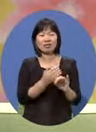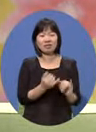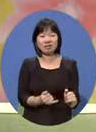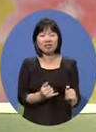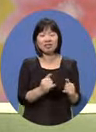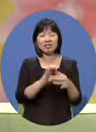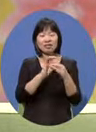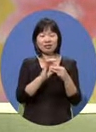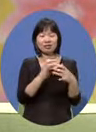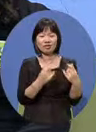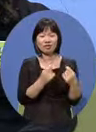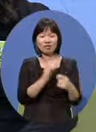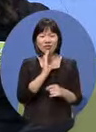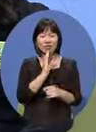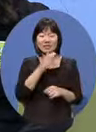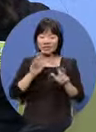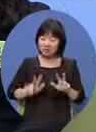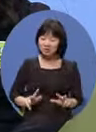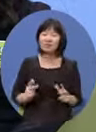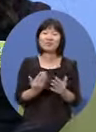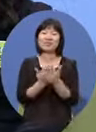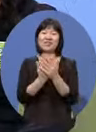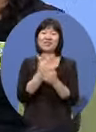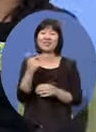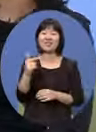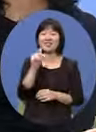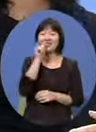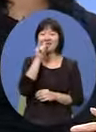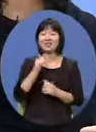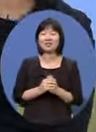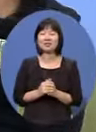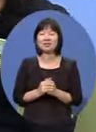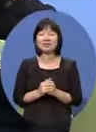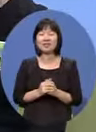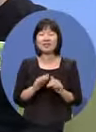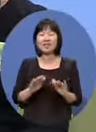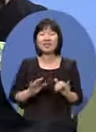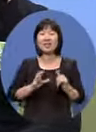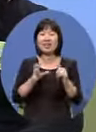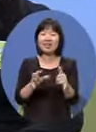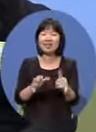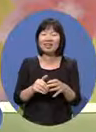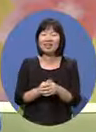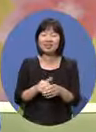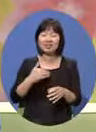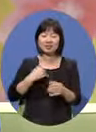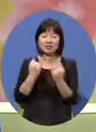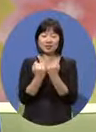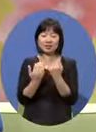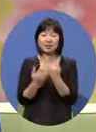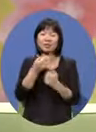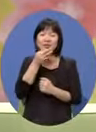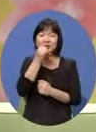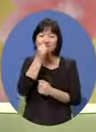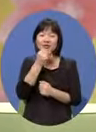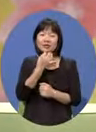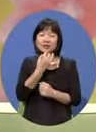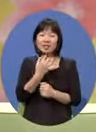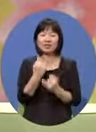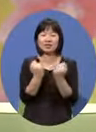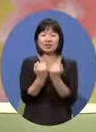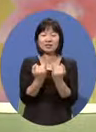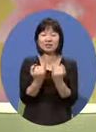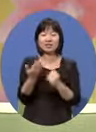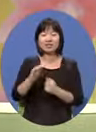이건 안 되지 않아요? 그게 진짜 많이 발전한 거예요. 아, 정말요? 아니, 근데 어떻게 보면 이 세상에 내 여자라고 부를 수 있는 유일한